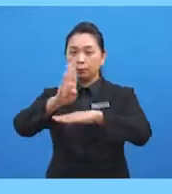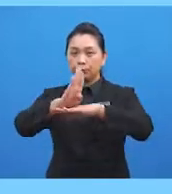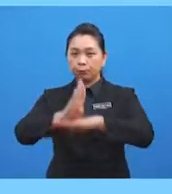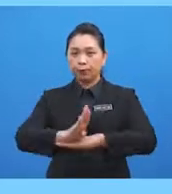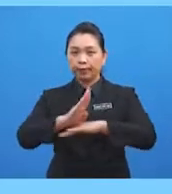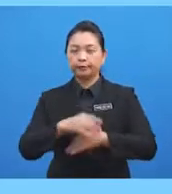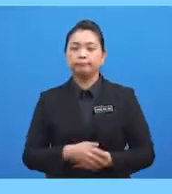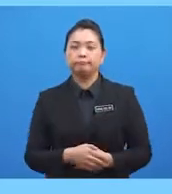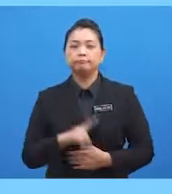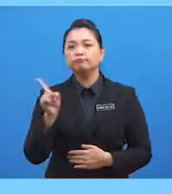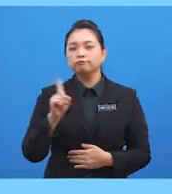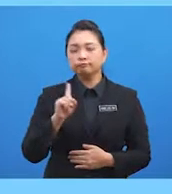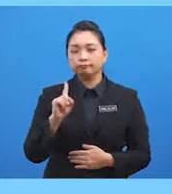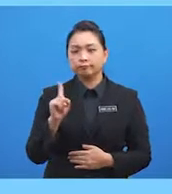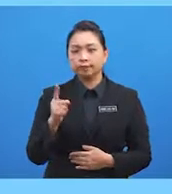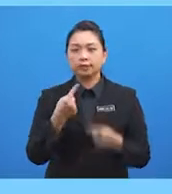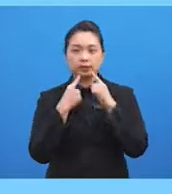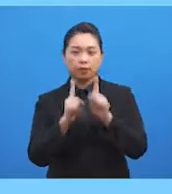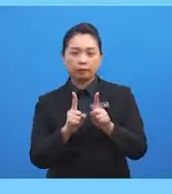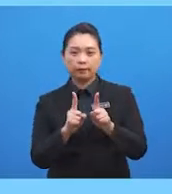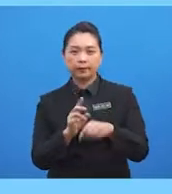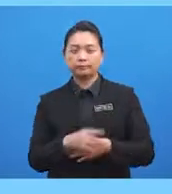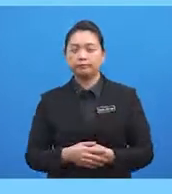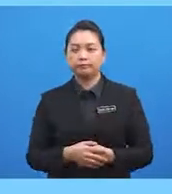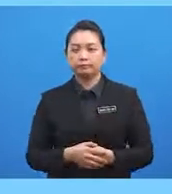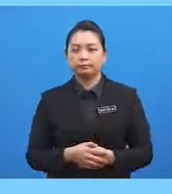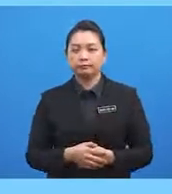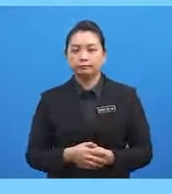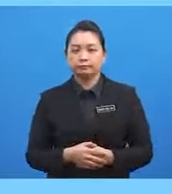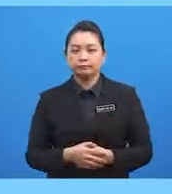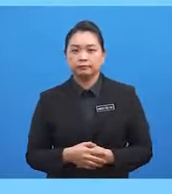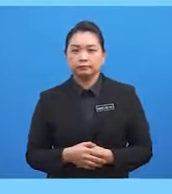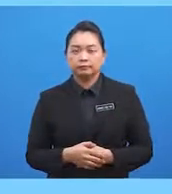kebudayaan. Yang manakah jawapannya para pelajar?